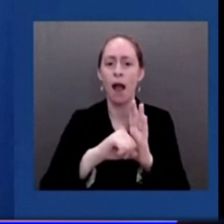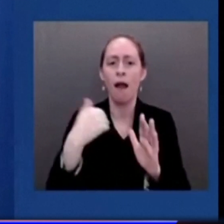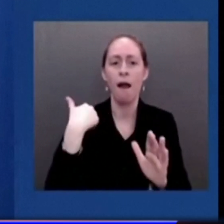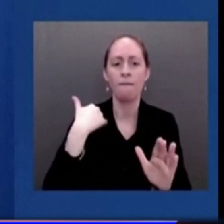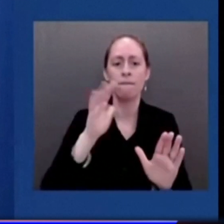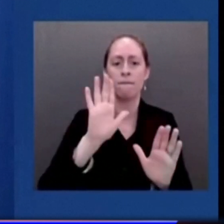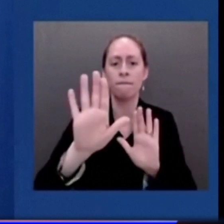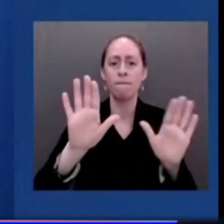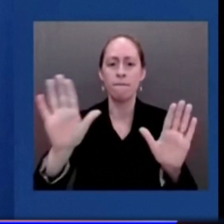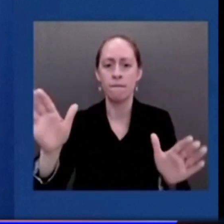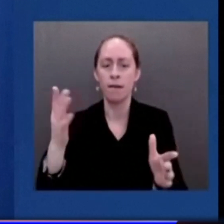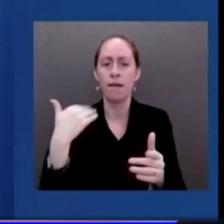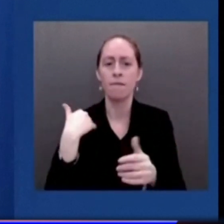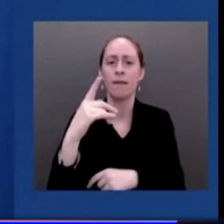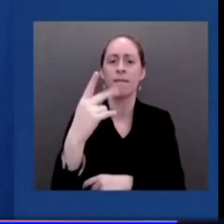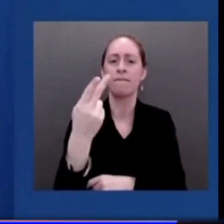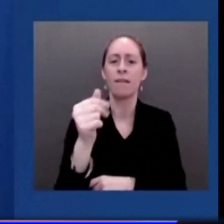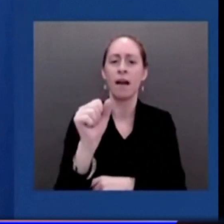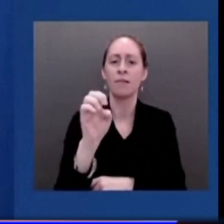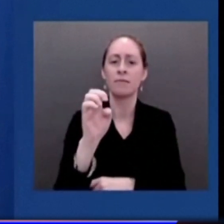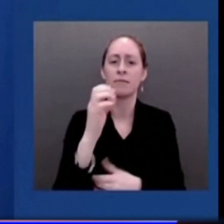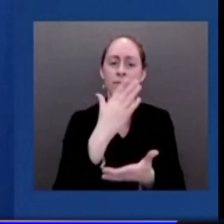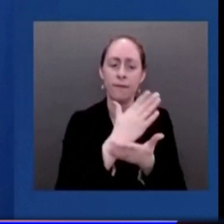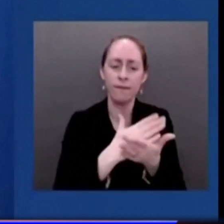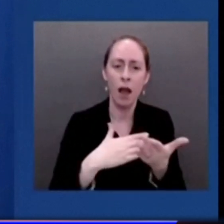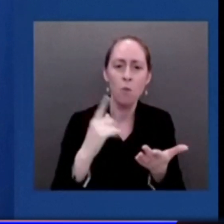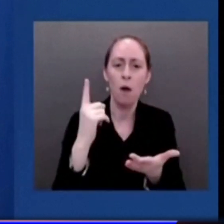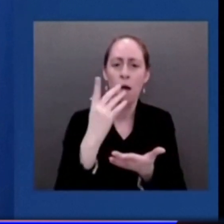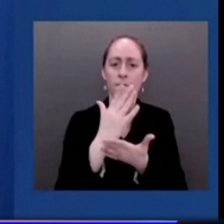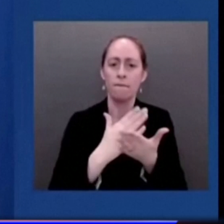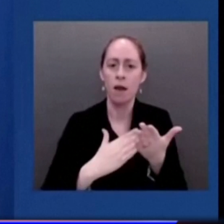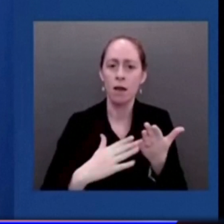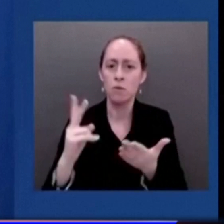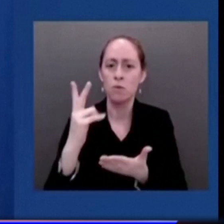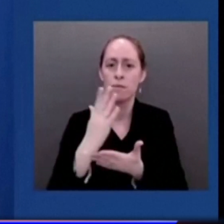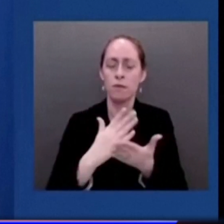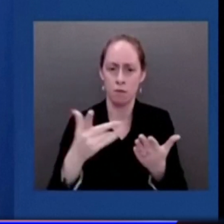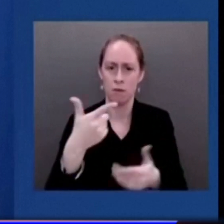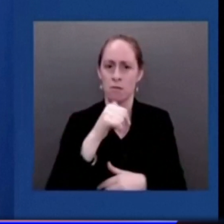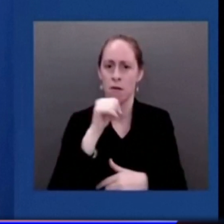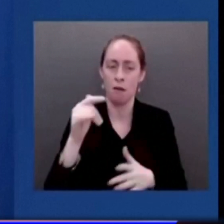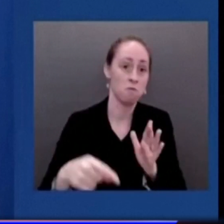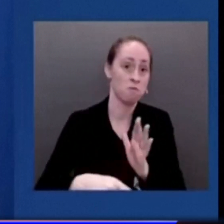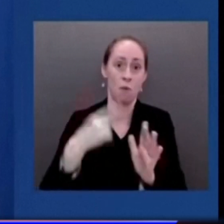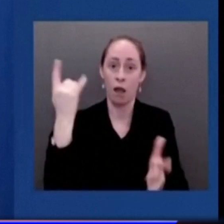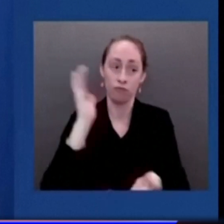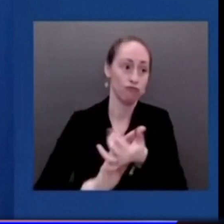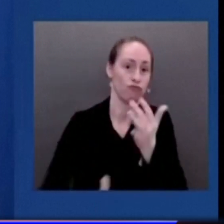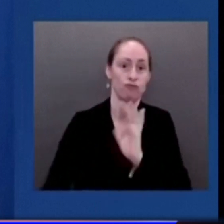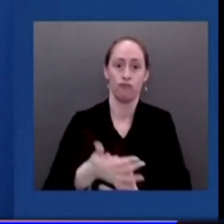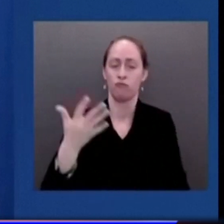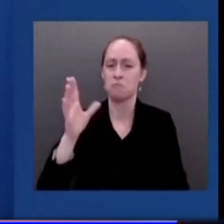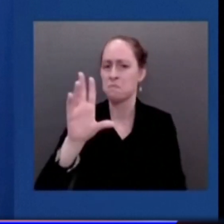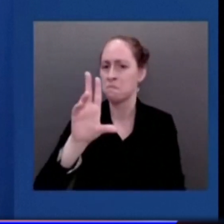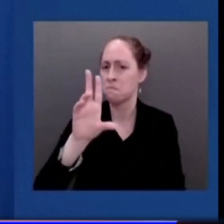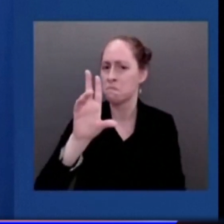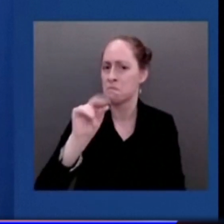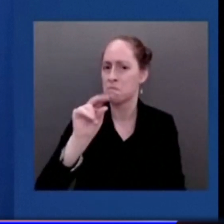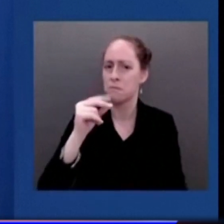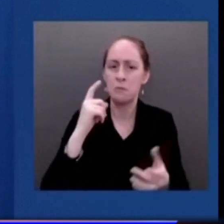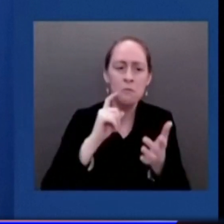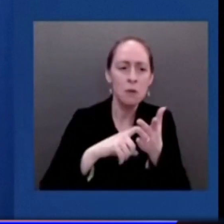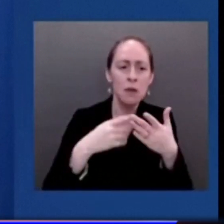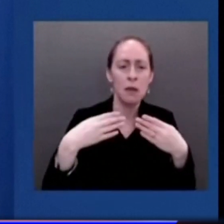điểm du lịch được khuyến cáo mức độ rủi ro cao được cdc đánh giá lại mỗi tuần khuyến cáo đối với Việt Nam